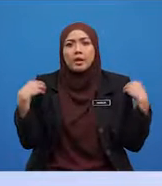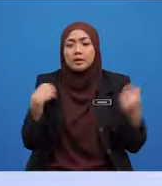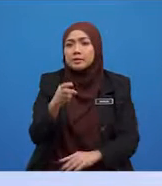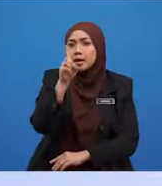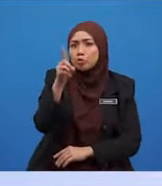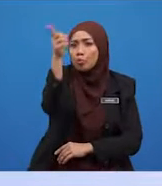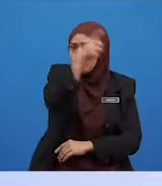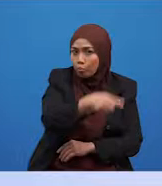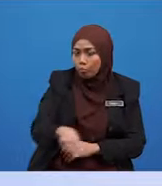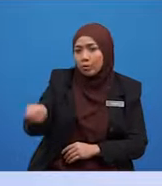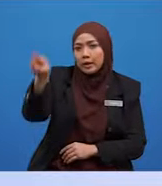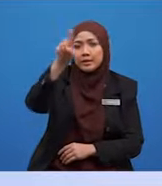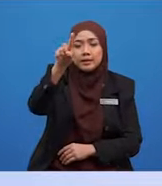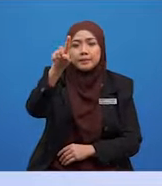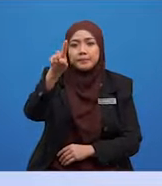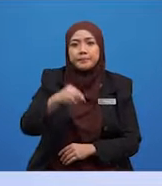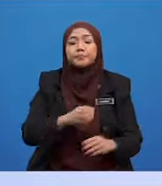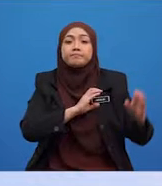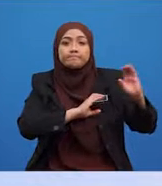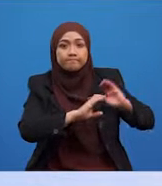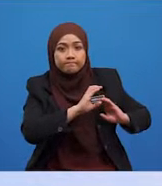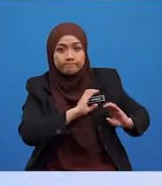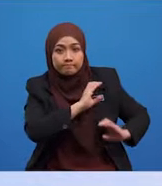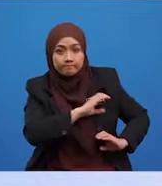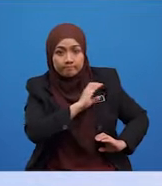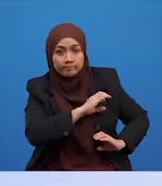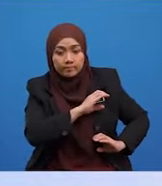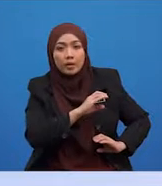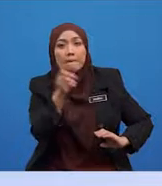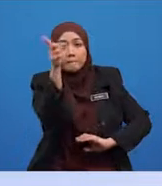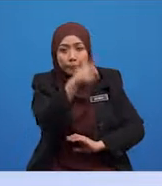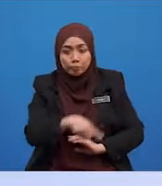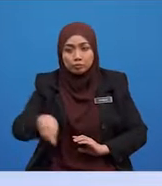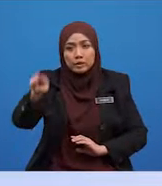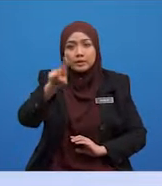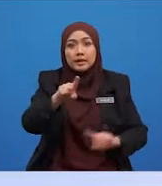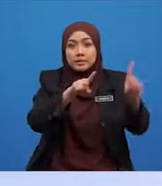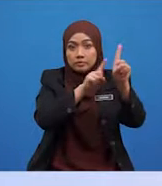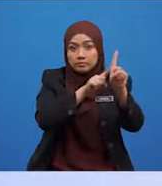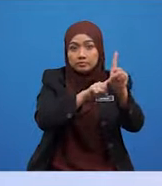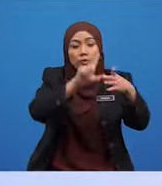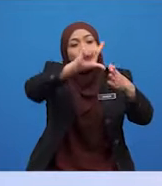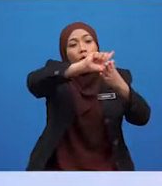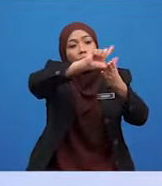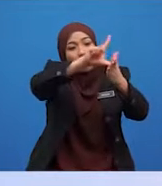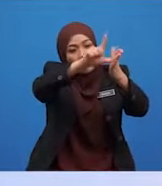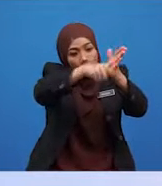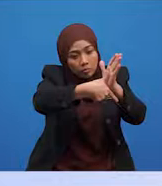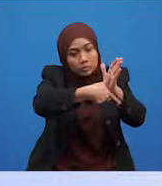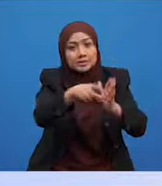bulatan. Ciri-ciri bulatan yang pertama ialah diameter sebuah